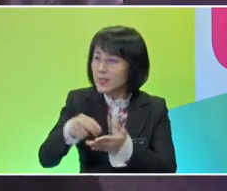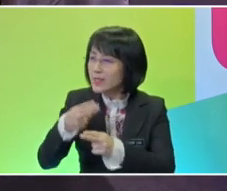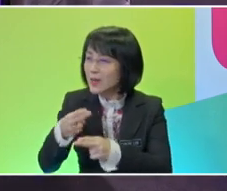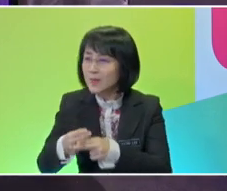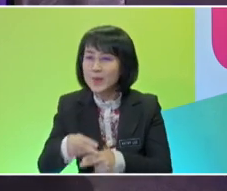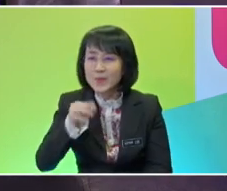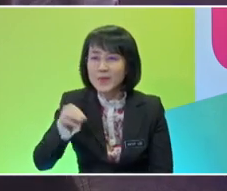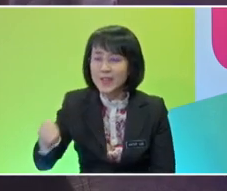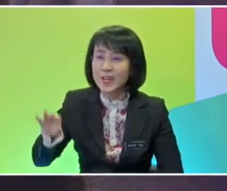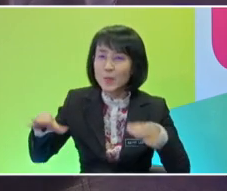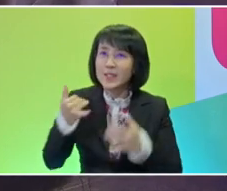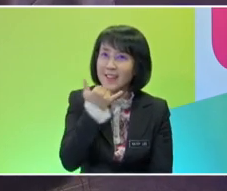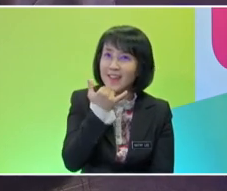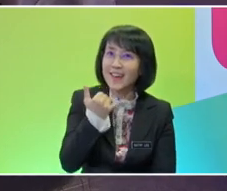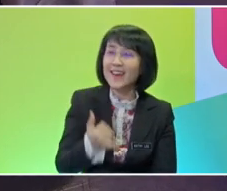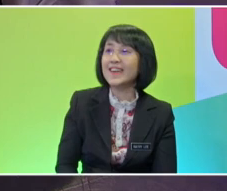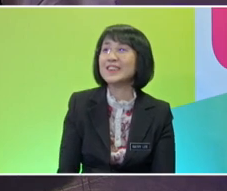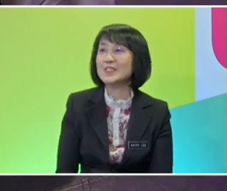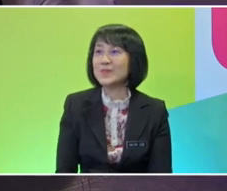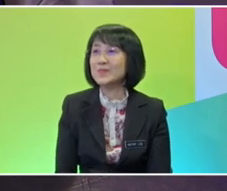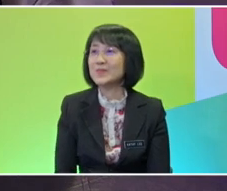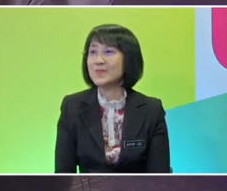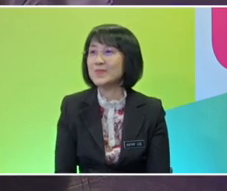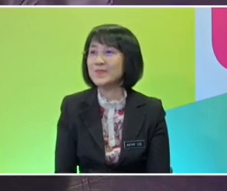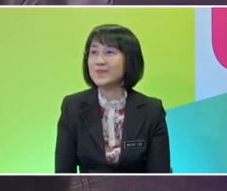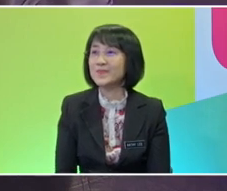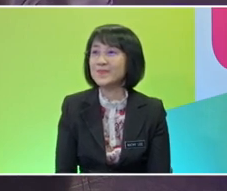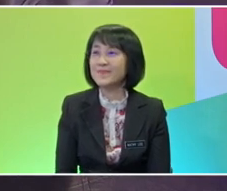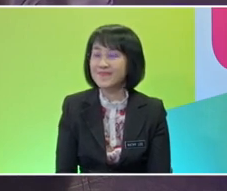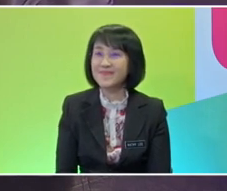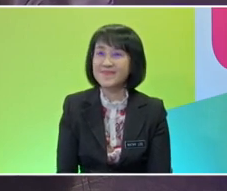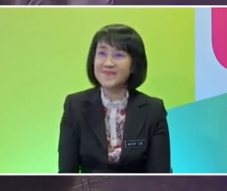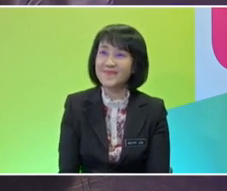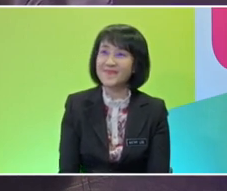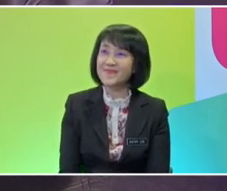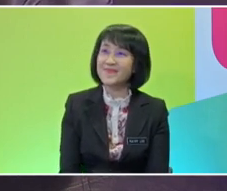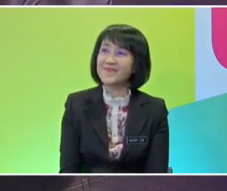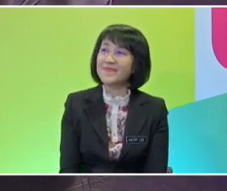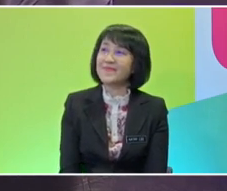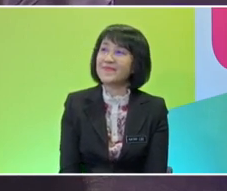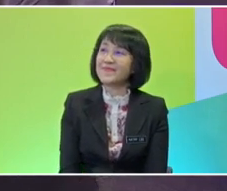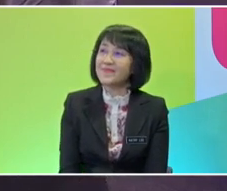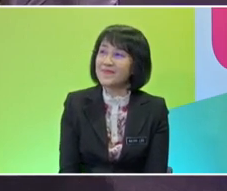tukang tukang repot Ada orang lambai Oh